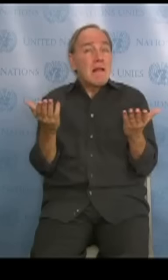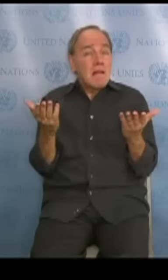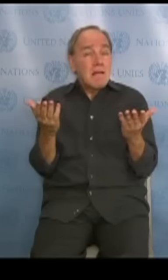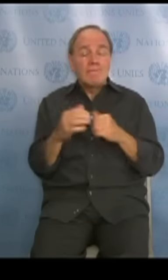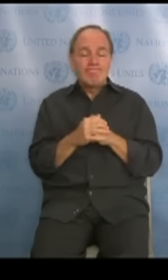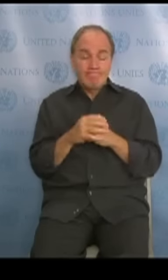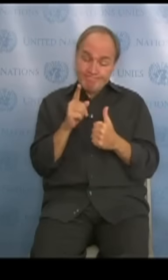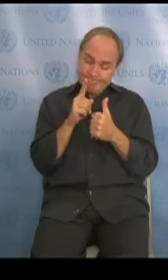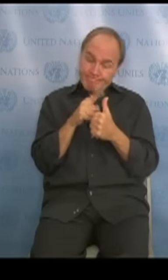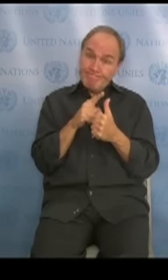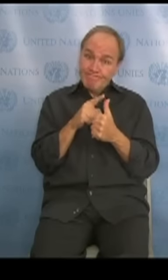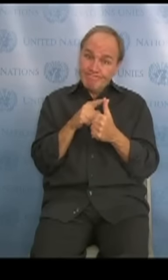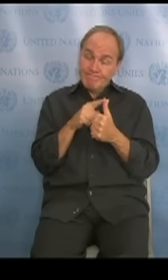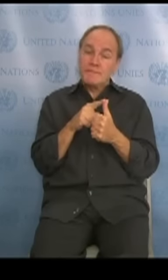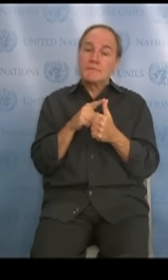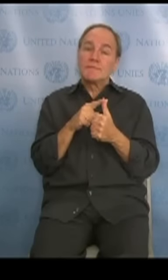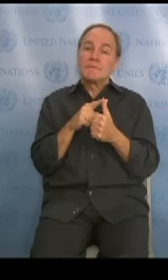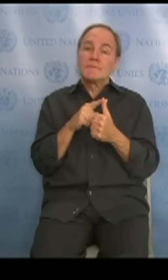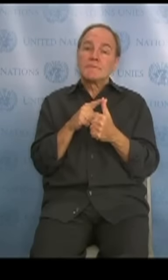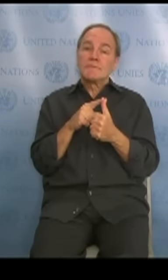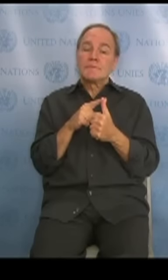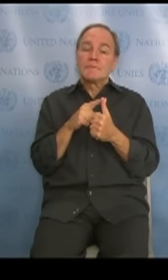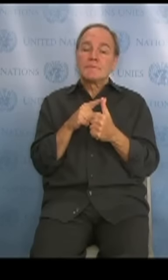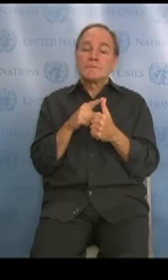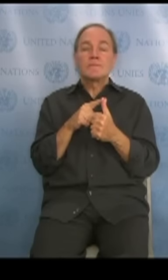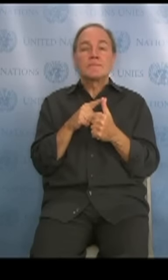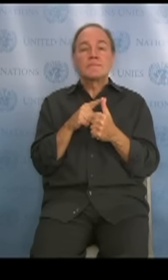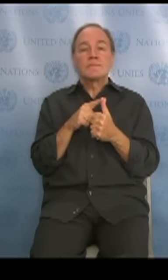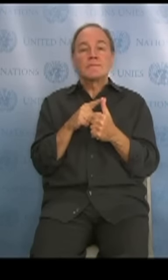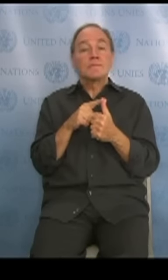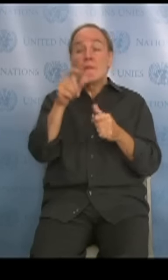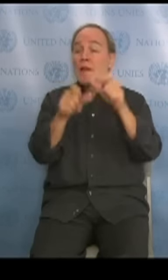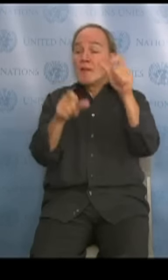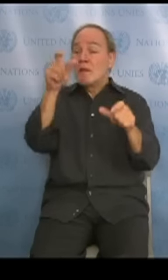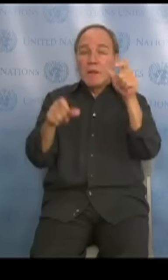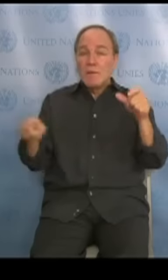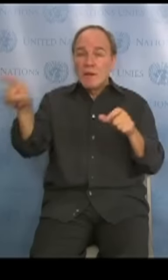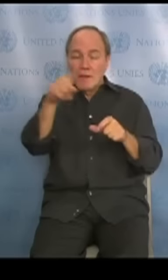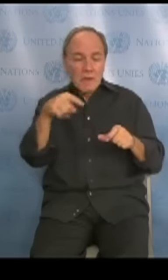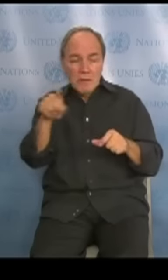leur appropriation par les peuples que nous représentons à ce sommet.